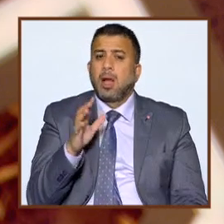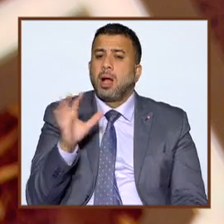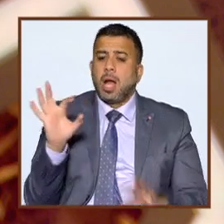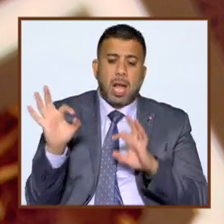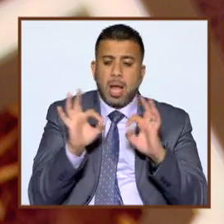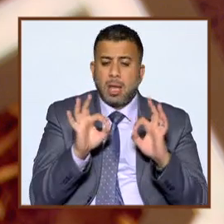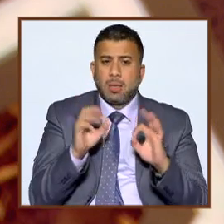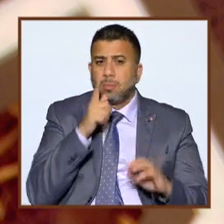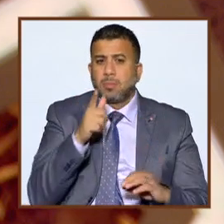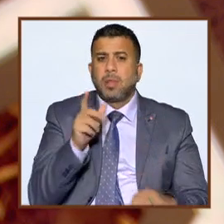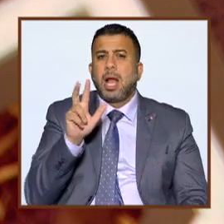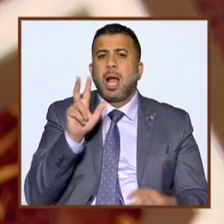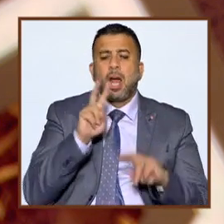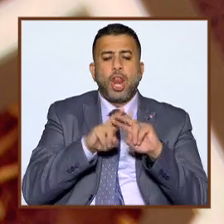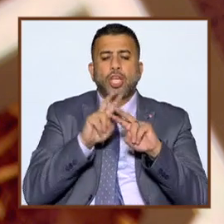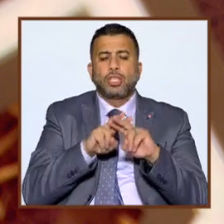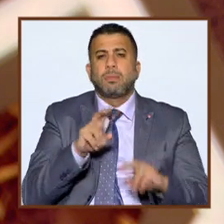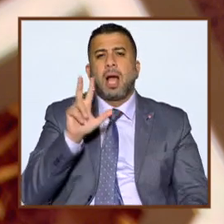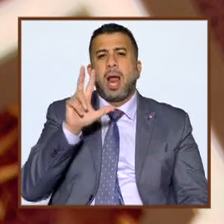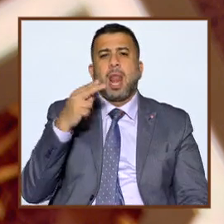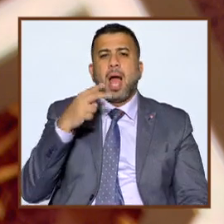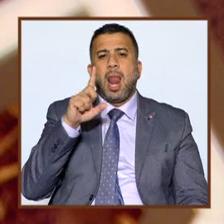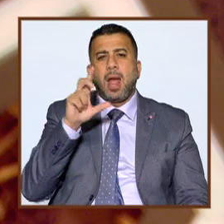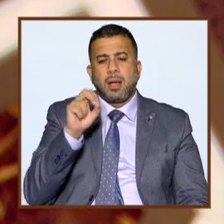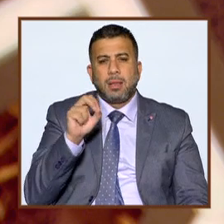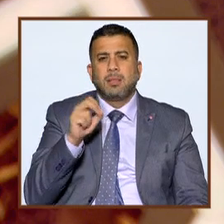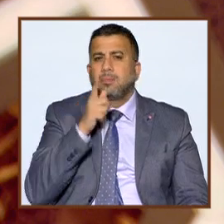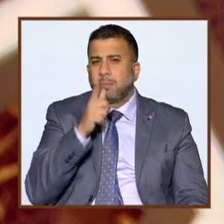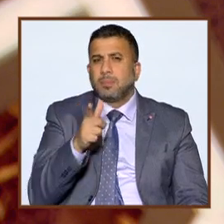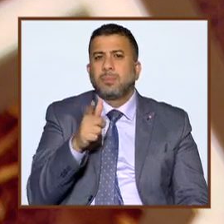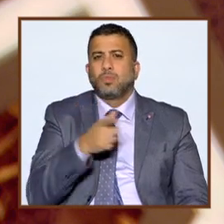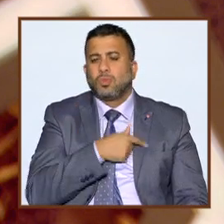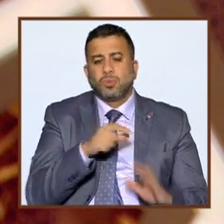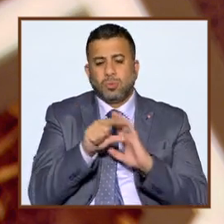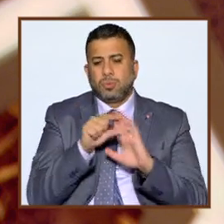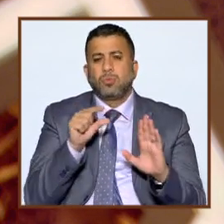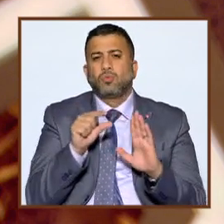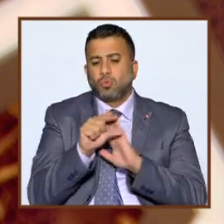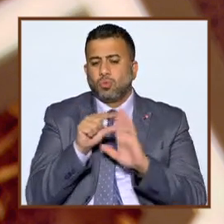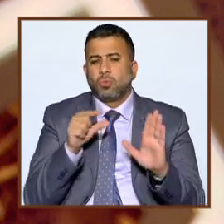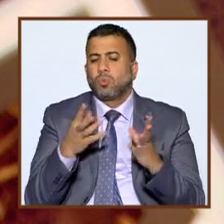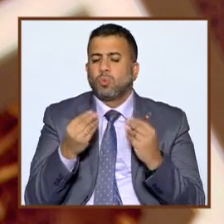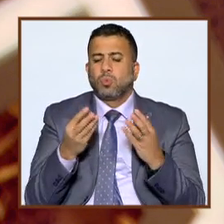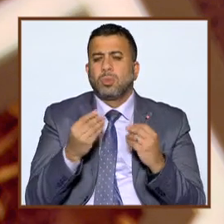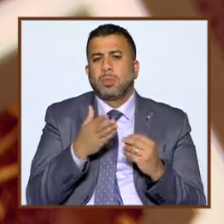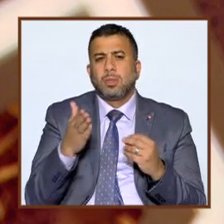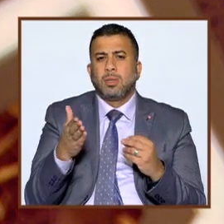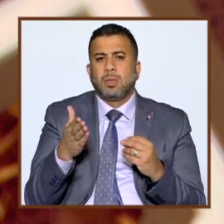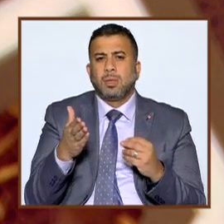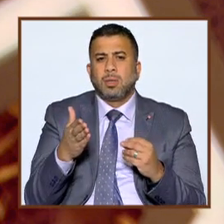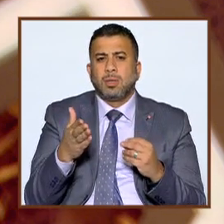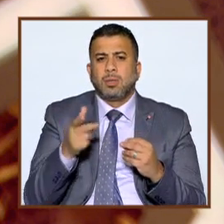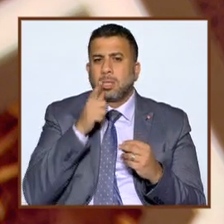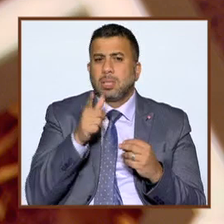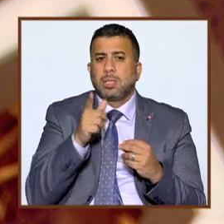مباشرة، مثل سورة النجم ومثل سورة العلق، اقرأ باسم ربك الذي خلق، وسور كذا. في سور لا،